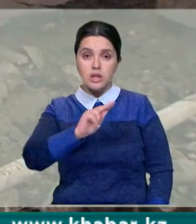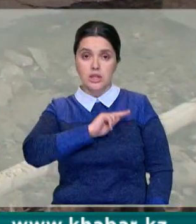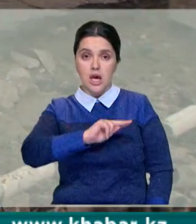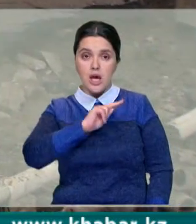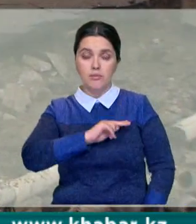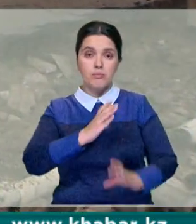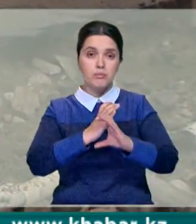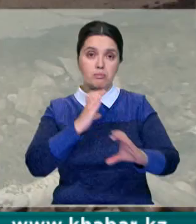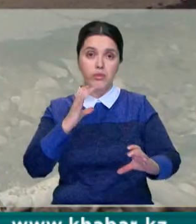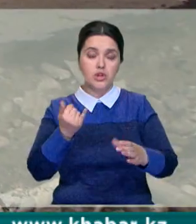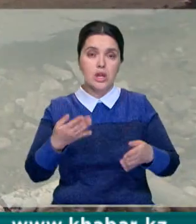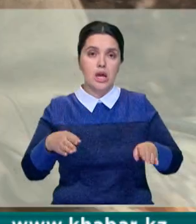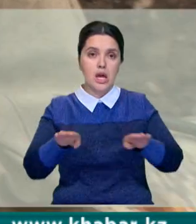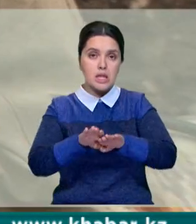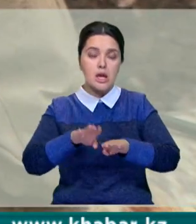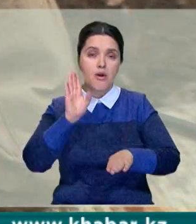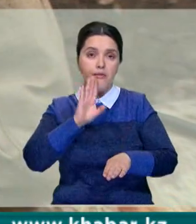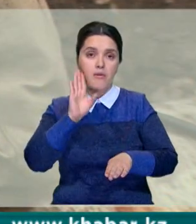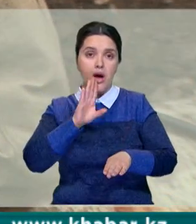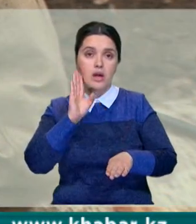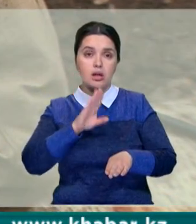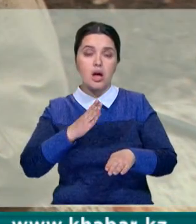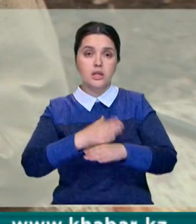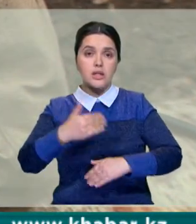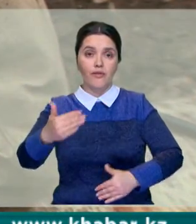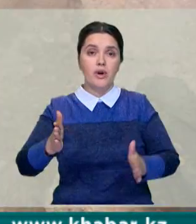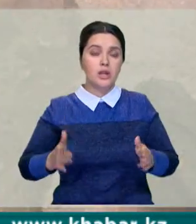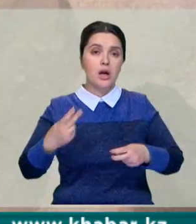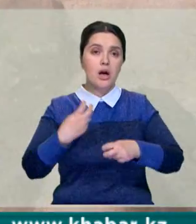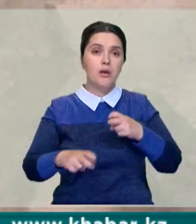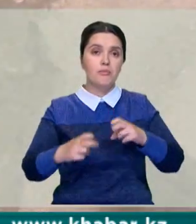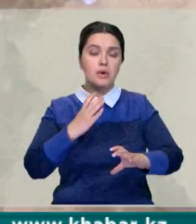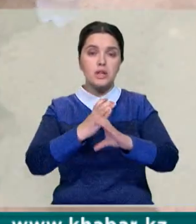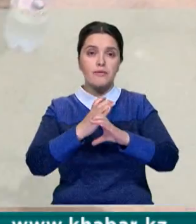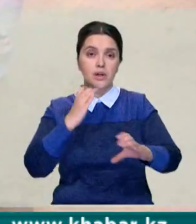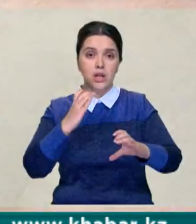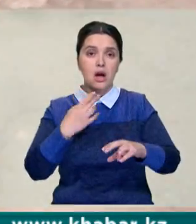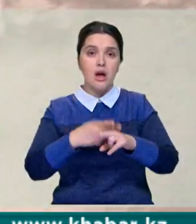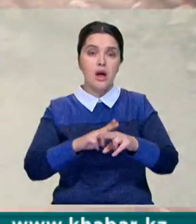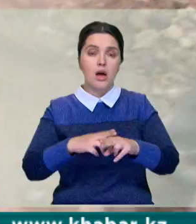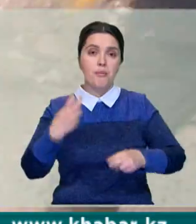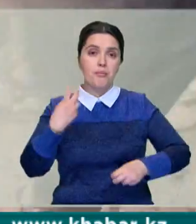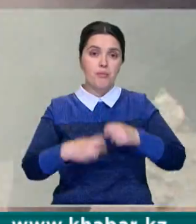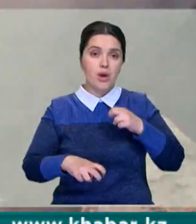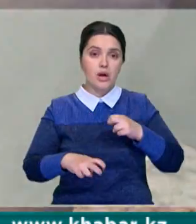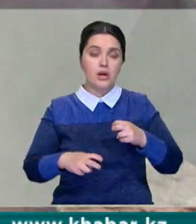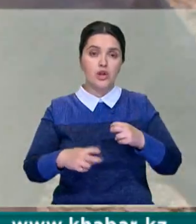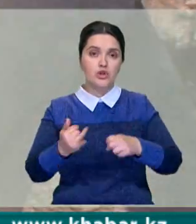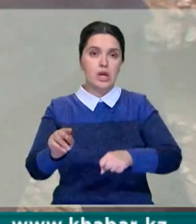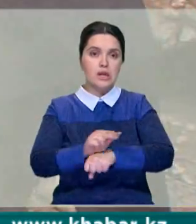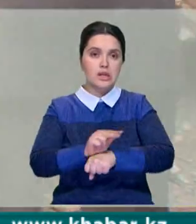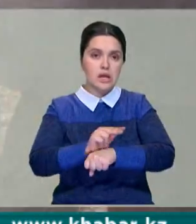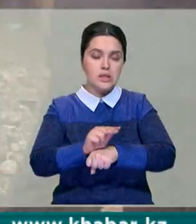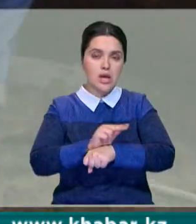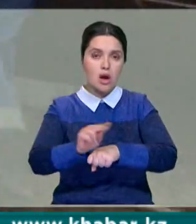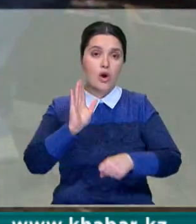сотрудниками тепловых сетей перекрыто водоснабжение в квадрате, где произошла авария. Это целый квартал. Очаг прорыва локализован, и